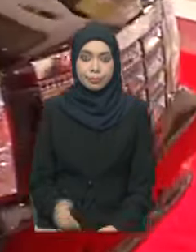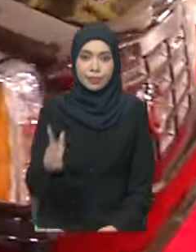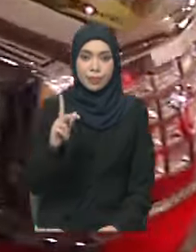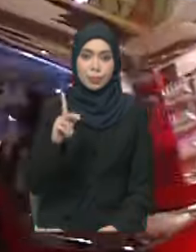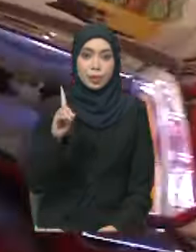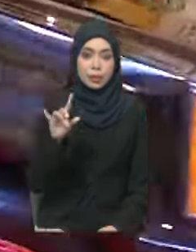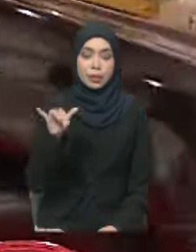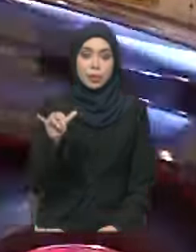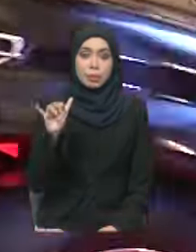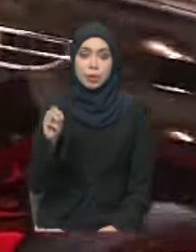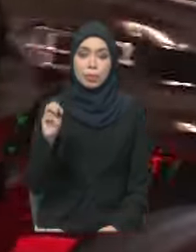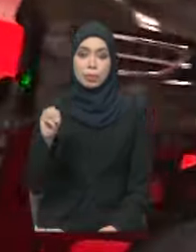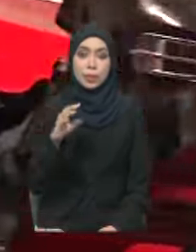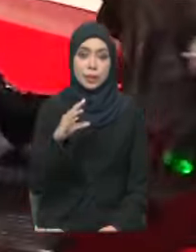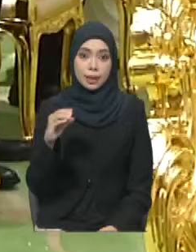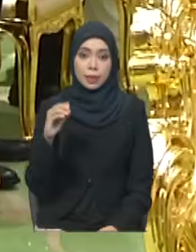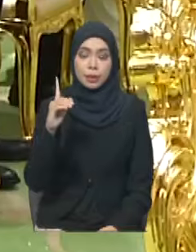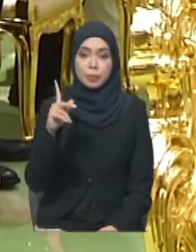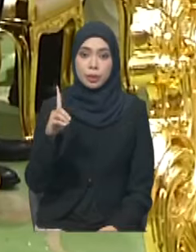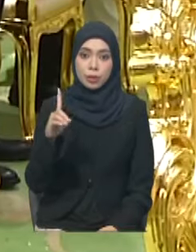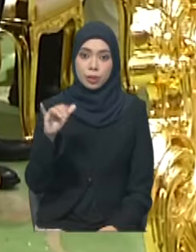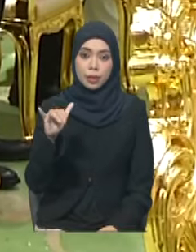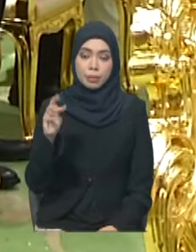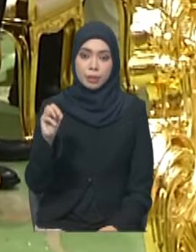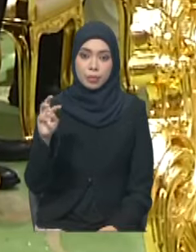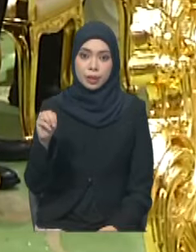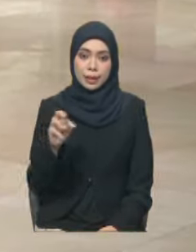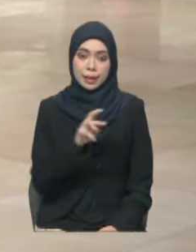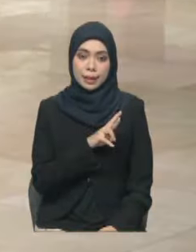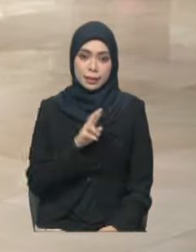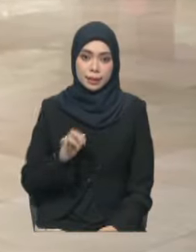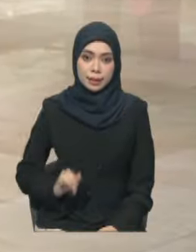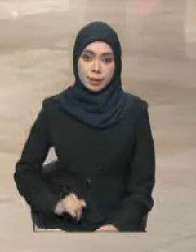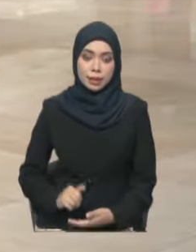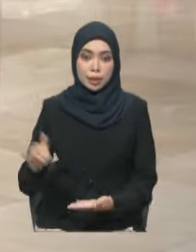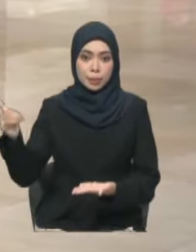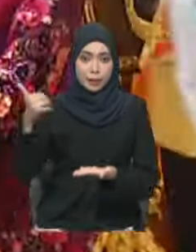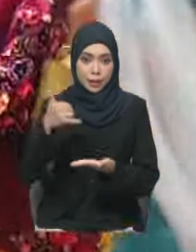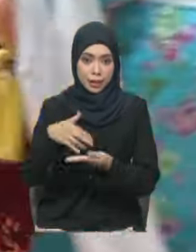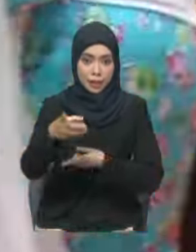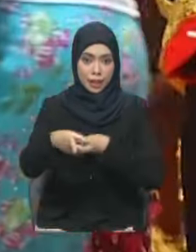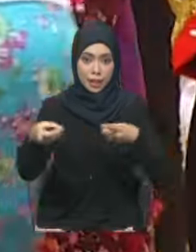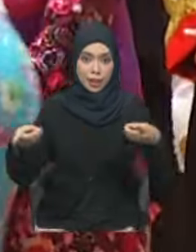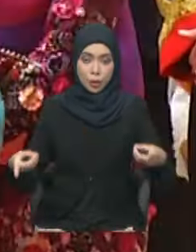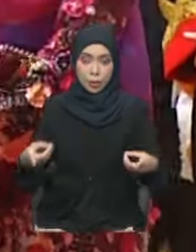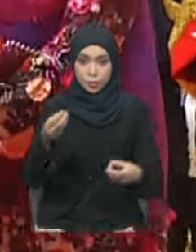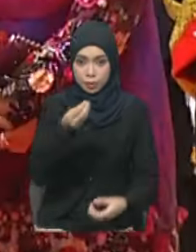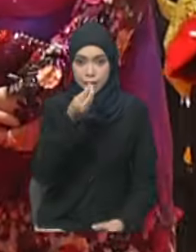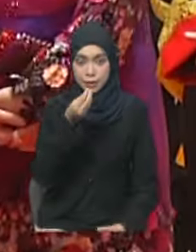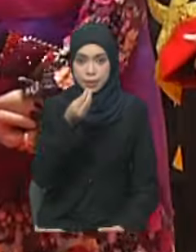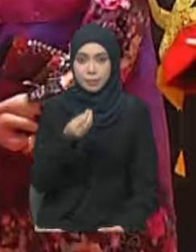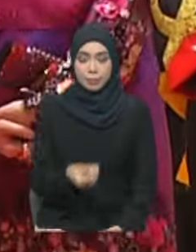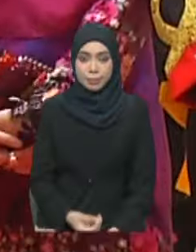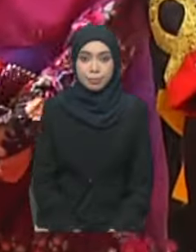Kebawah Duli Yang Maha Mulia dan Kebawah Duli Yang Maha Mulia Paduka Seri Baginda Raja Isteri berangkat ke Dewan Persantapan.